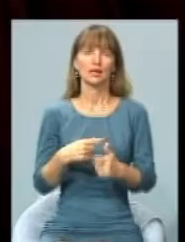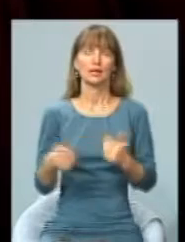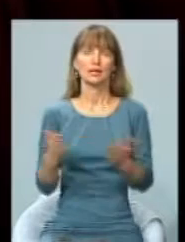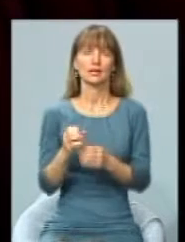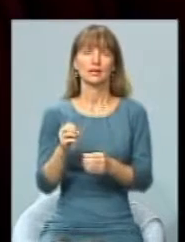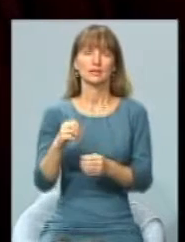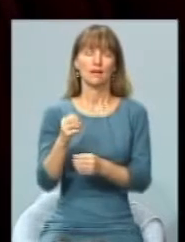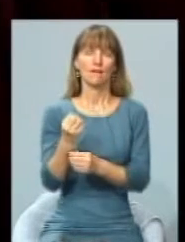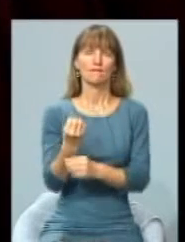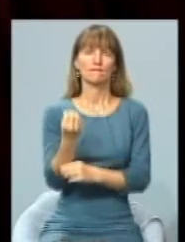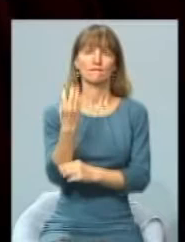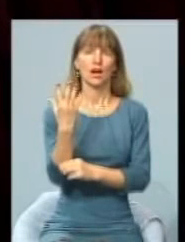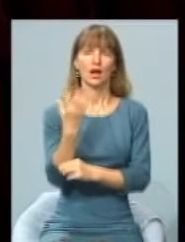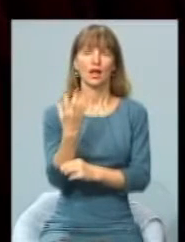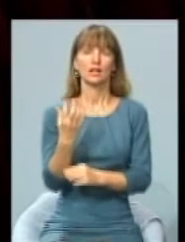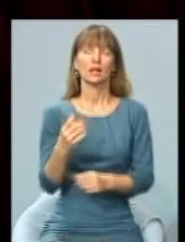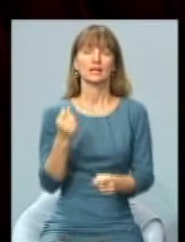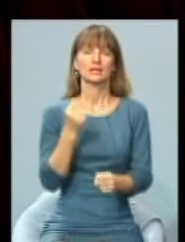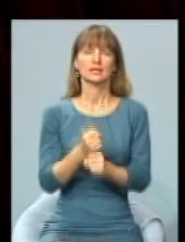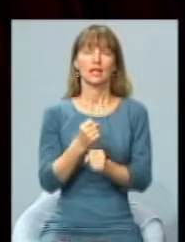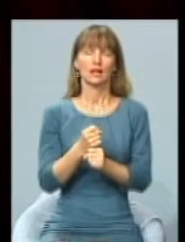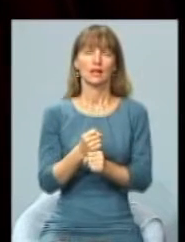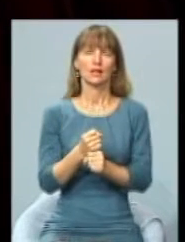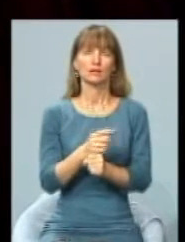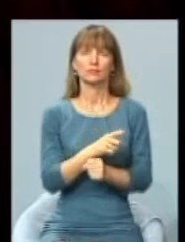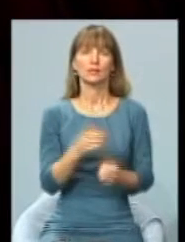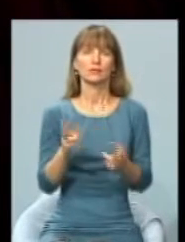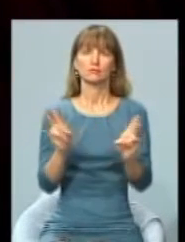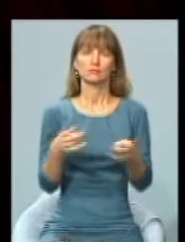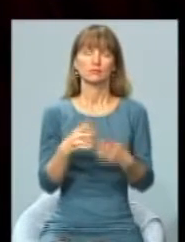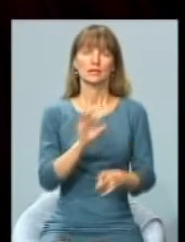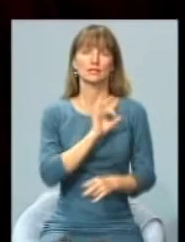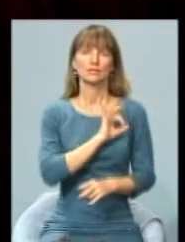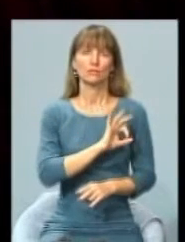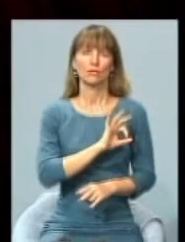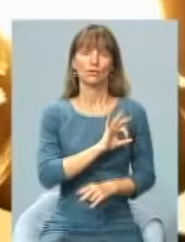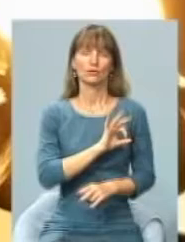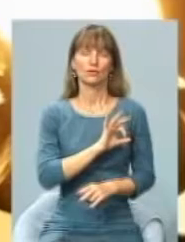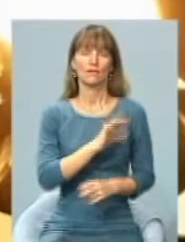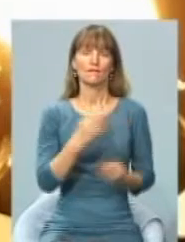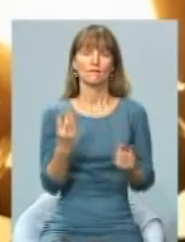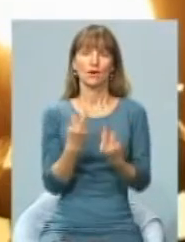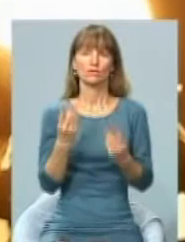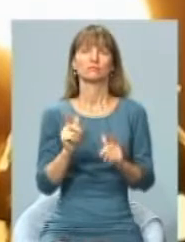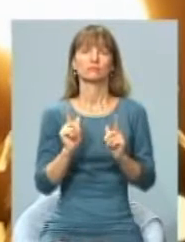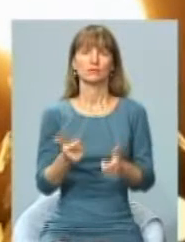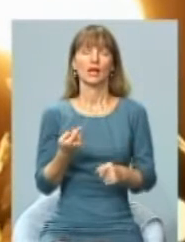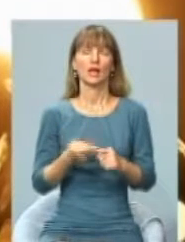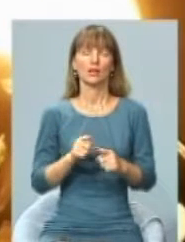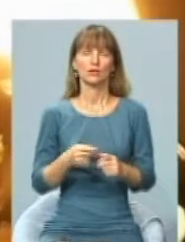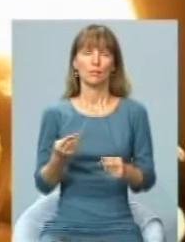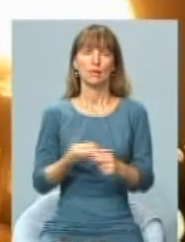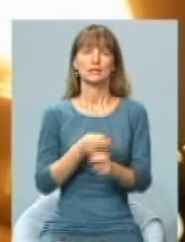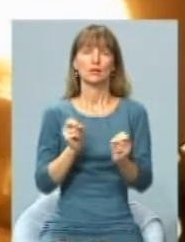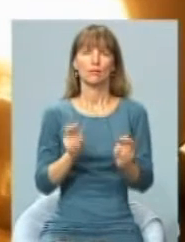факели. Винахід лампочки дозволив створювати прилади, які не потребують використання відкритого вогню. Погодьтеся, це набагато